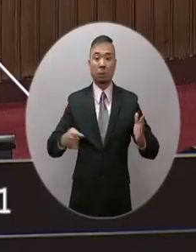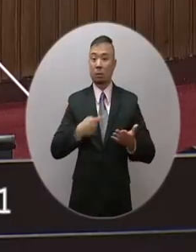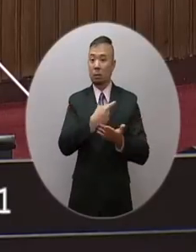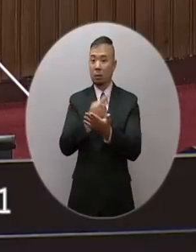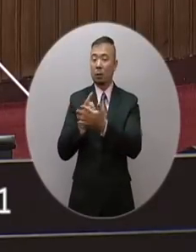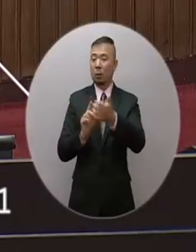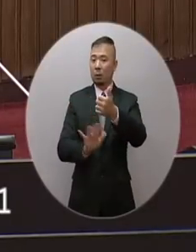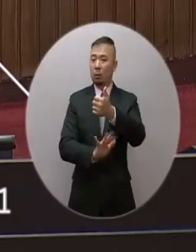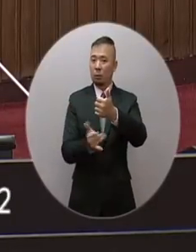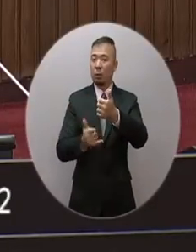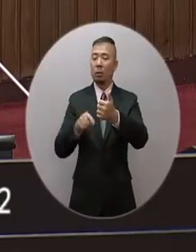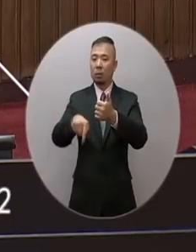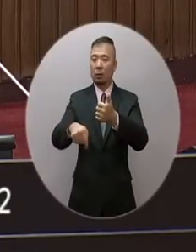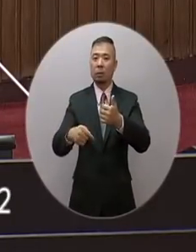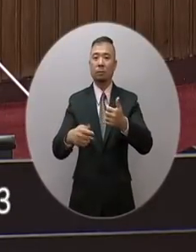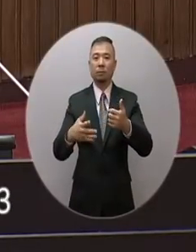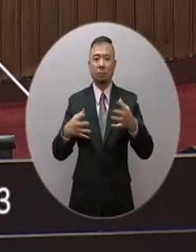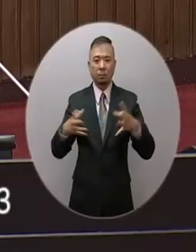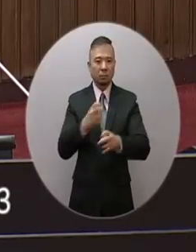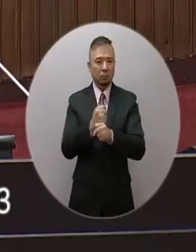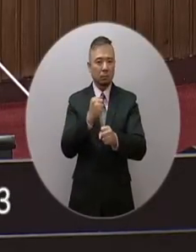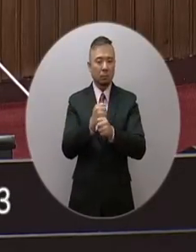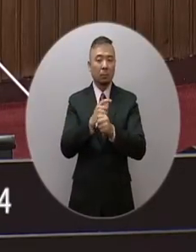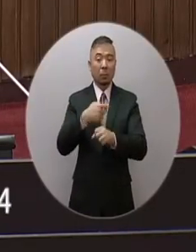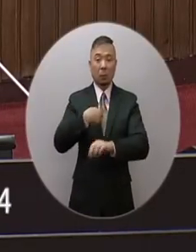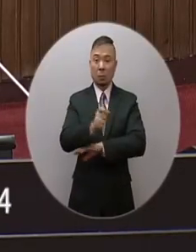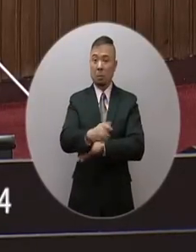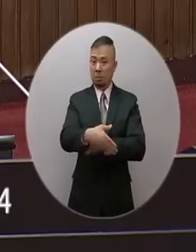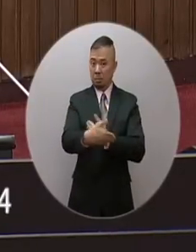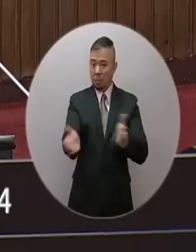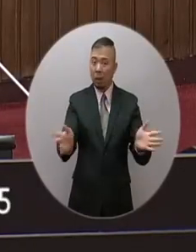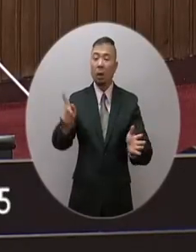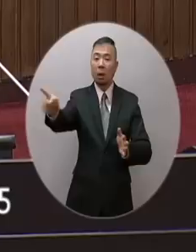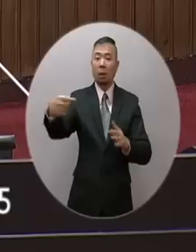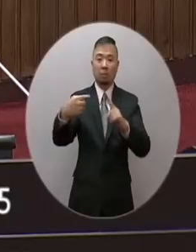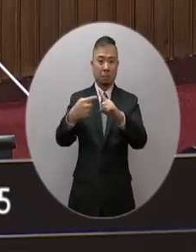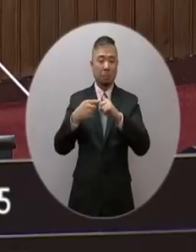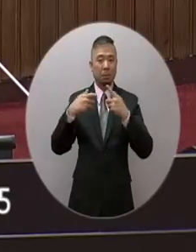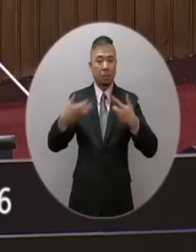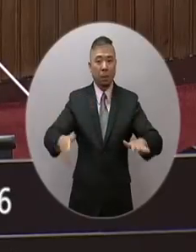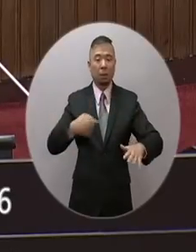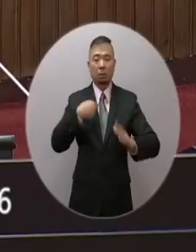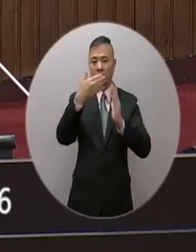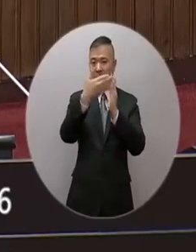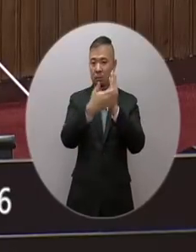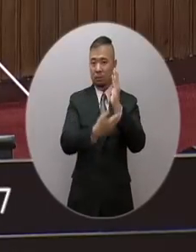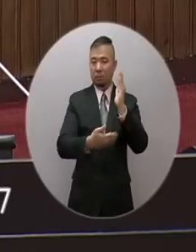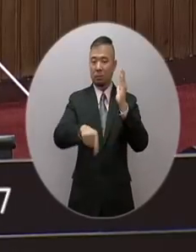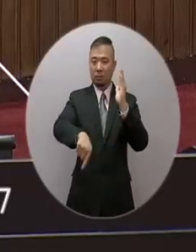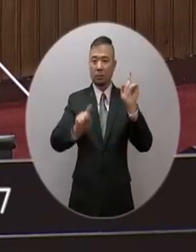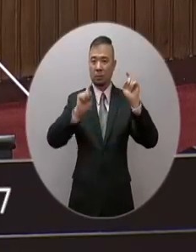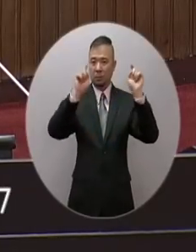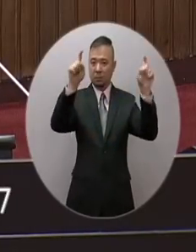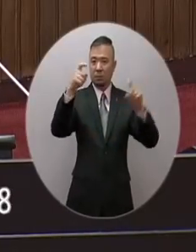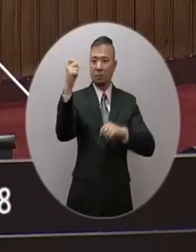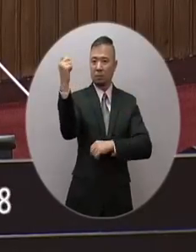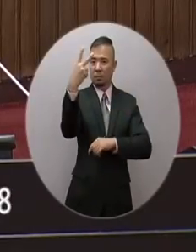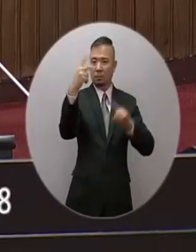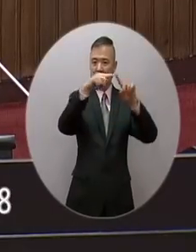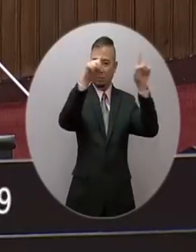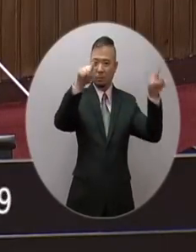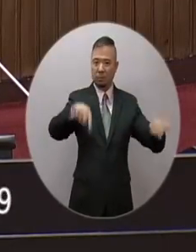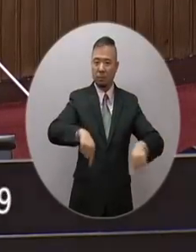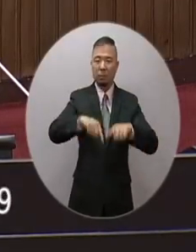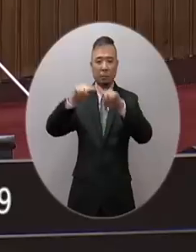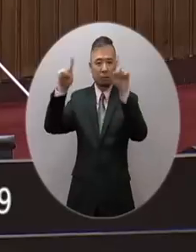仁，到过我办公室都会看到在墙上挂着两幅字，一幅是我